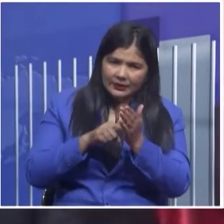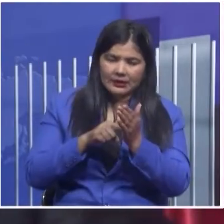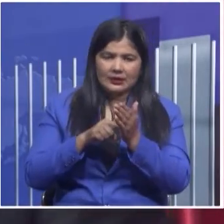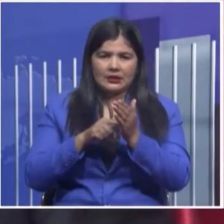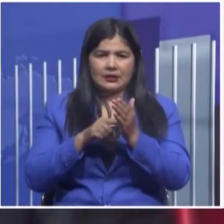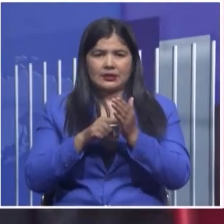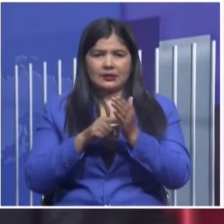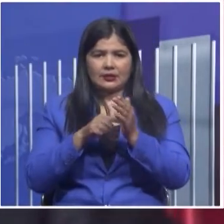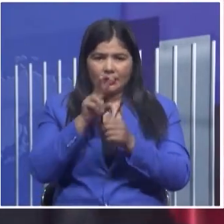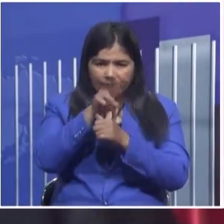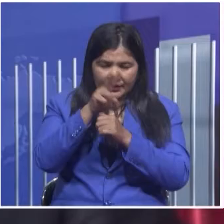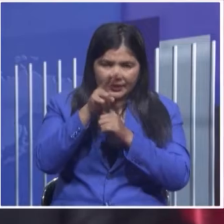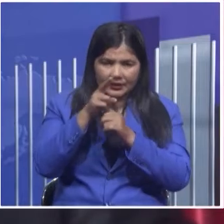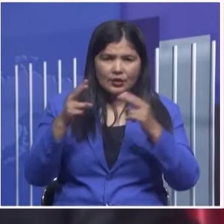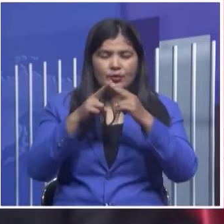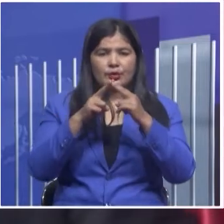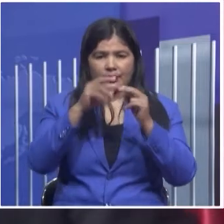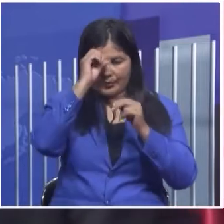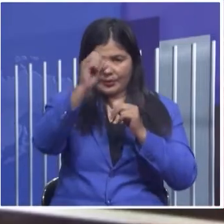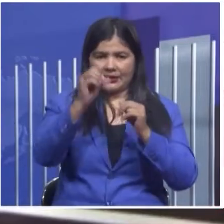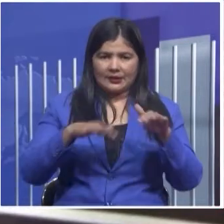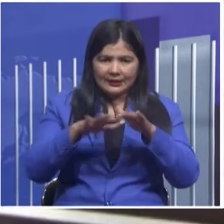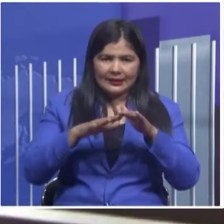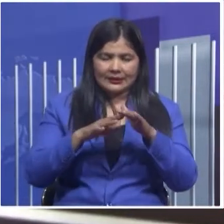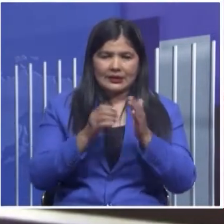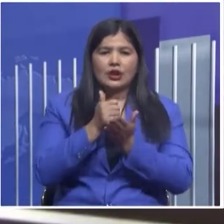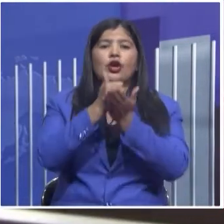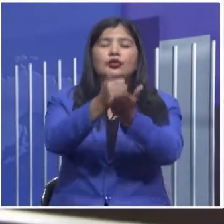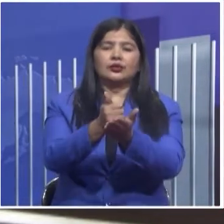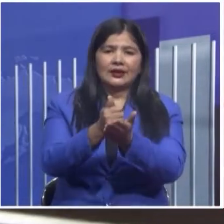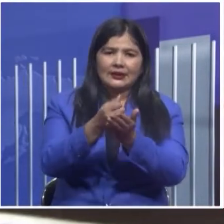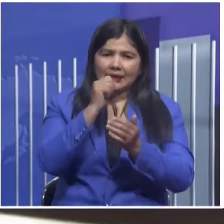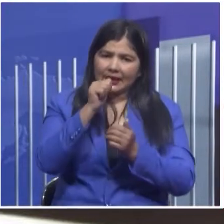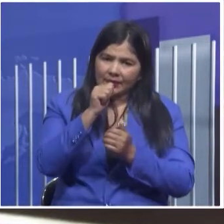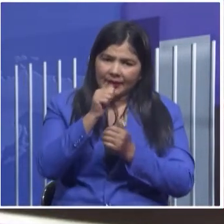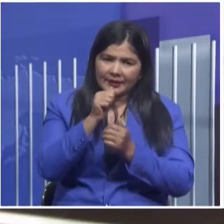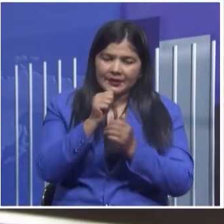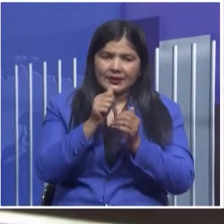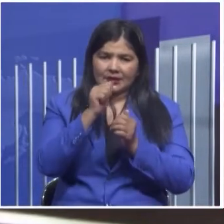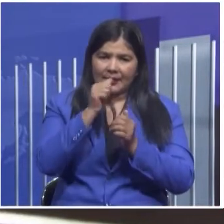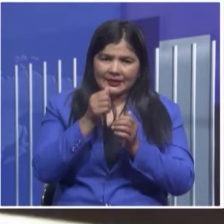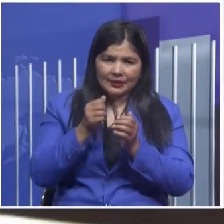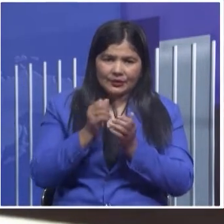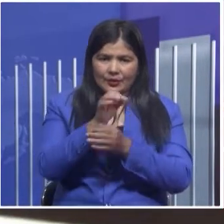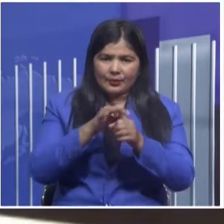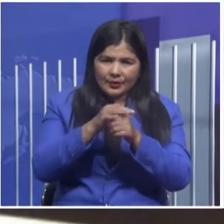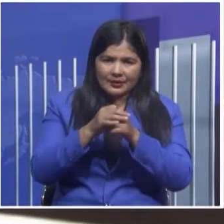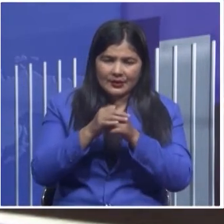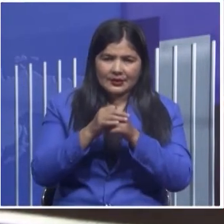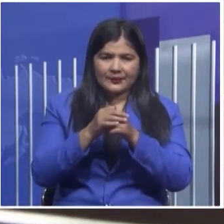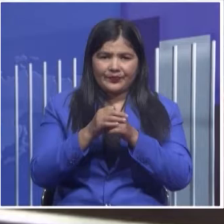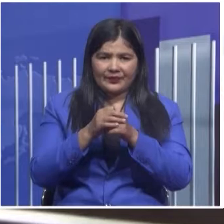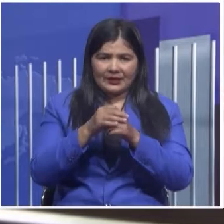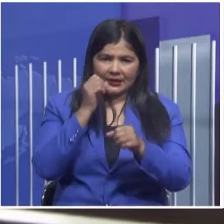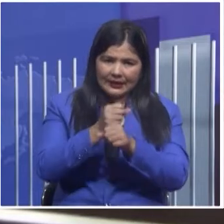प्रशोधन केन्द्र, पर्यटन पूर्वाधार विकास, कृषकलाई ब्याजमा अनुदान कार्यक्रम, खानेपानी, सिंचाइ, तटबन्ध, कर्मचारी समायोजन, प्रदेश लोकसेवा आयोग